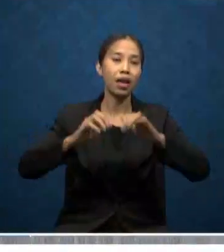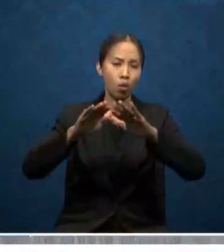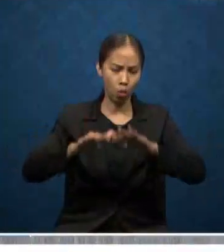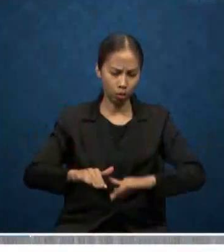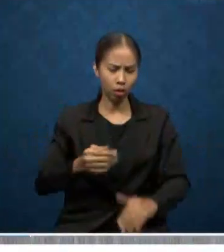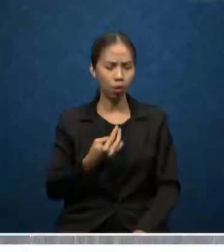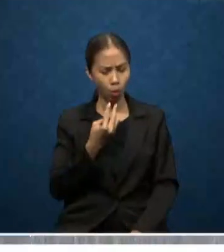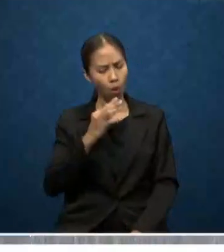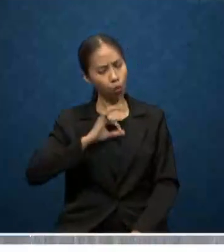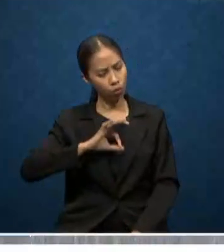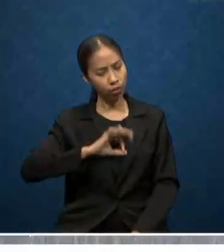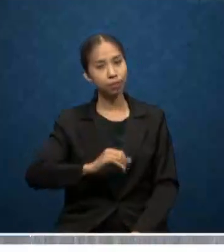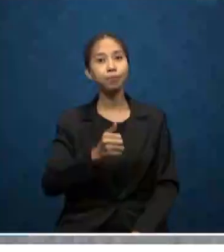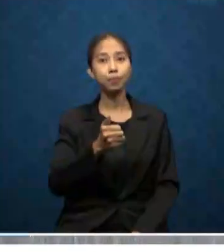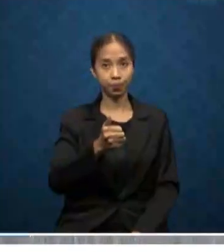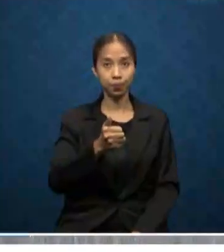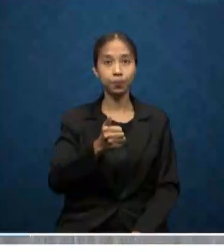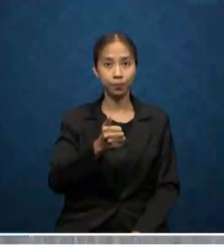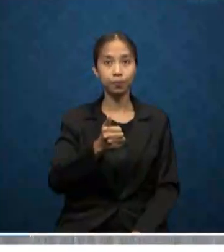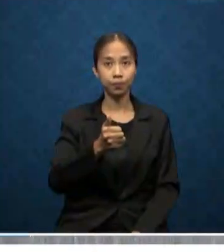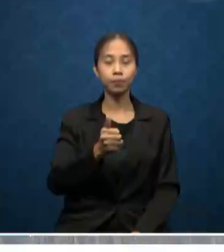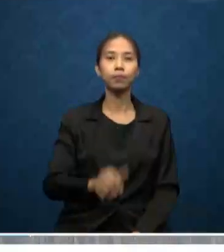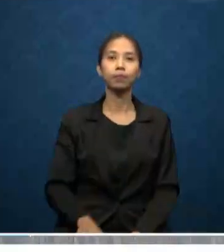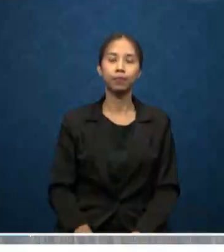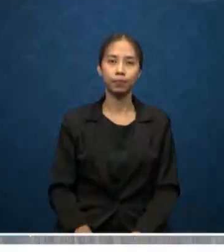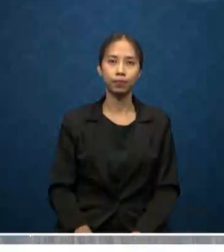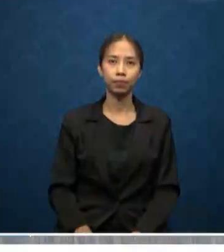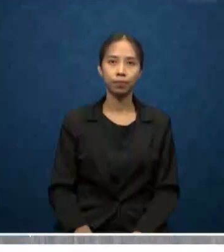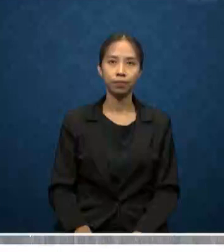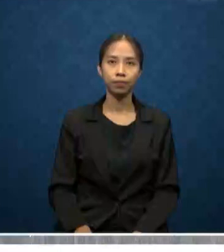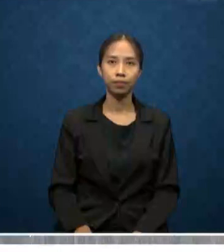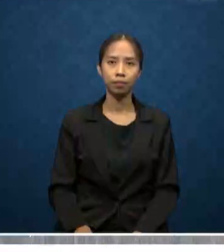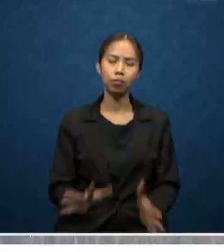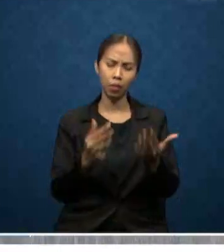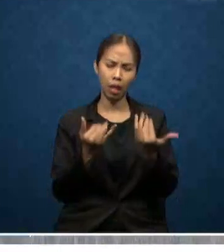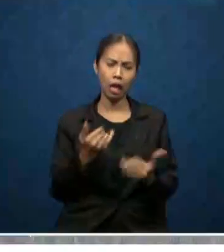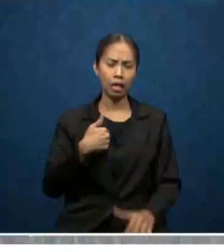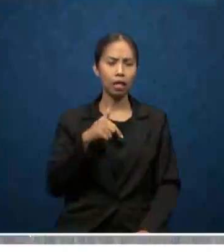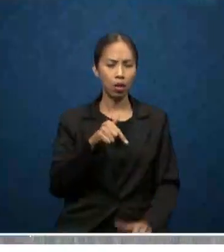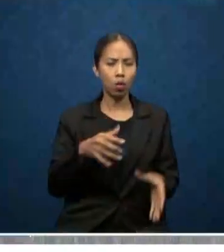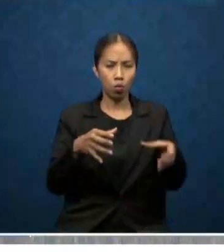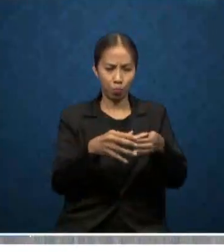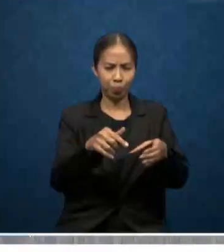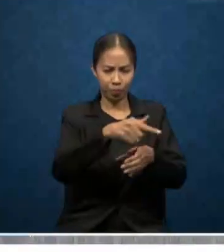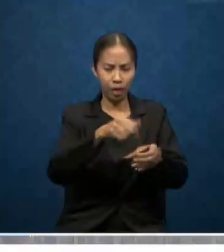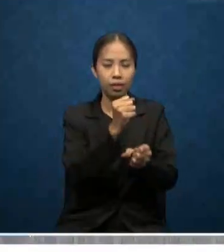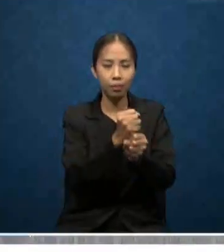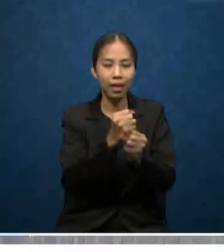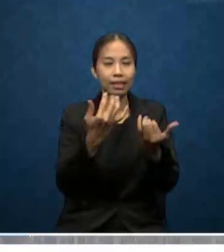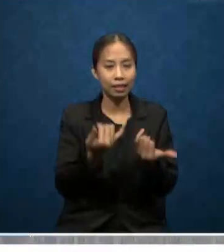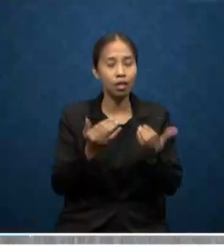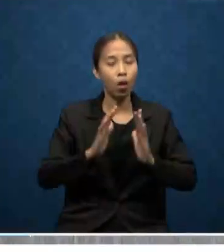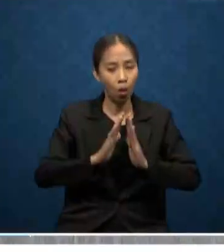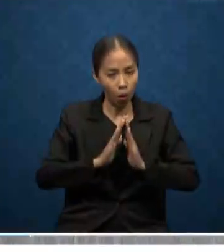ผินก็ดีนะครับก็ถือว่าคณะนี้ได้ทำงานก็ต้องขอขอบคุณนะครับเพราะว่